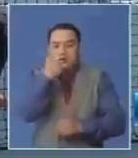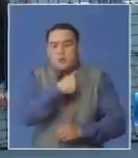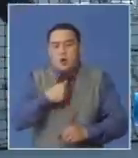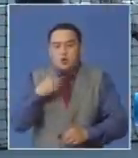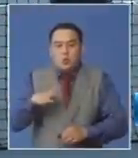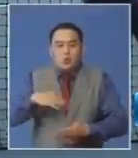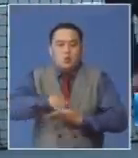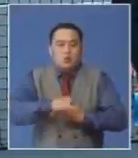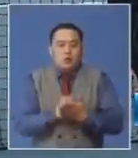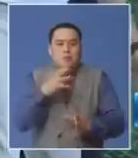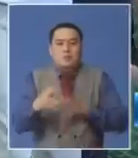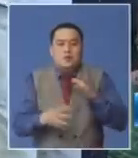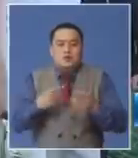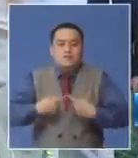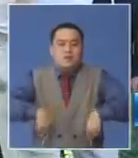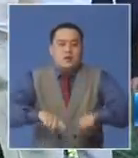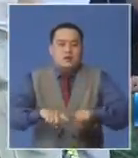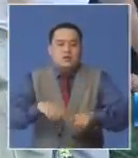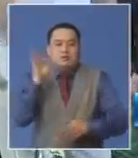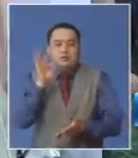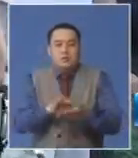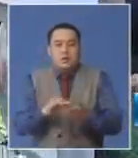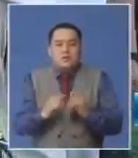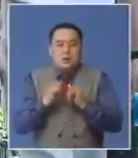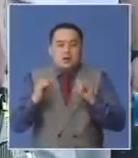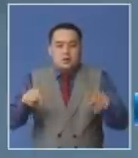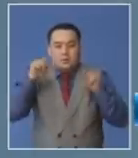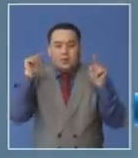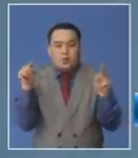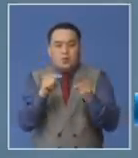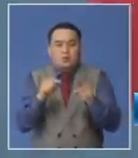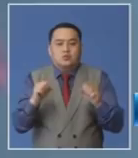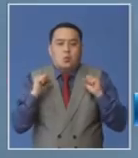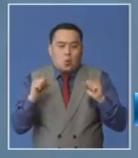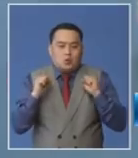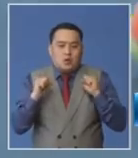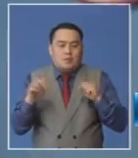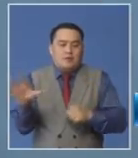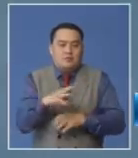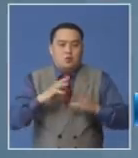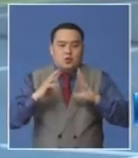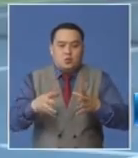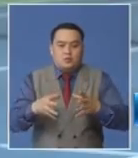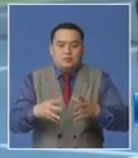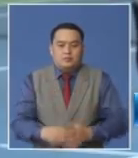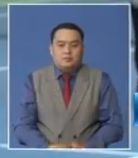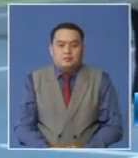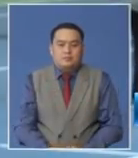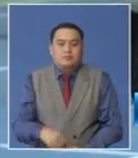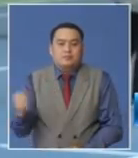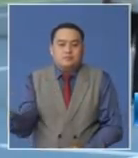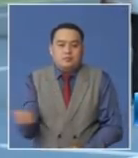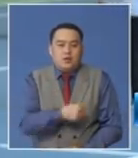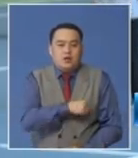и был утвержден международной федерации целью продвижения и популяризации данного вида спорта по всему миру теннис он